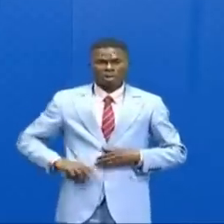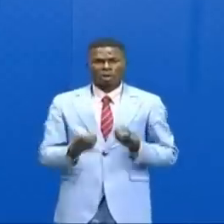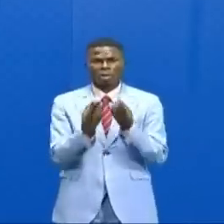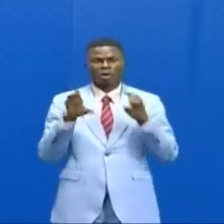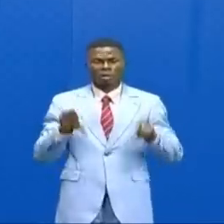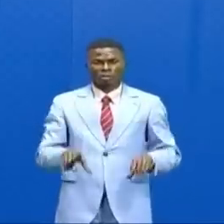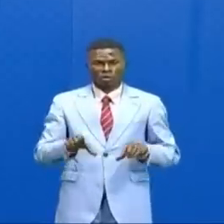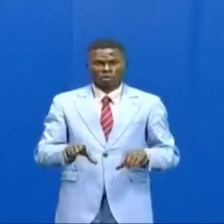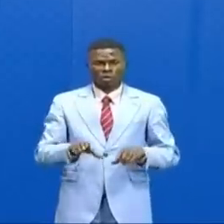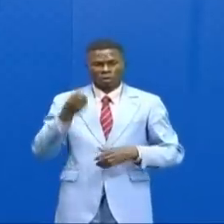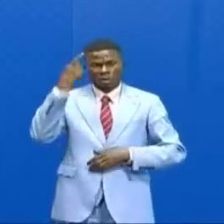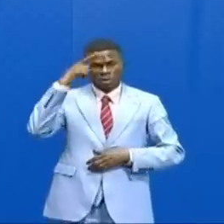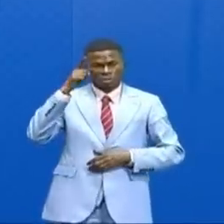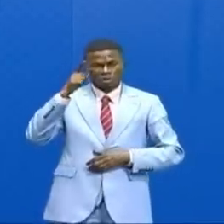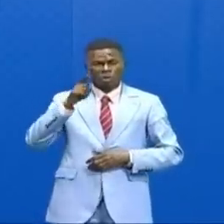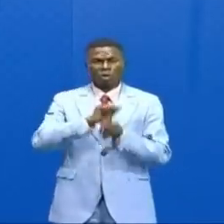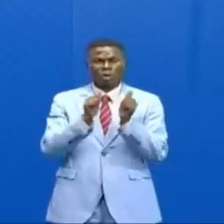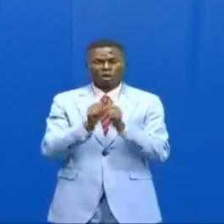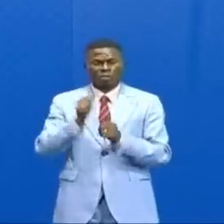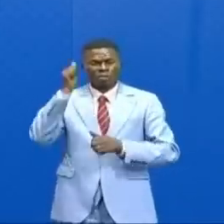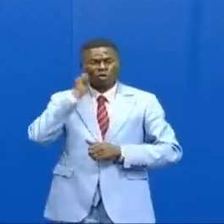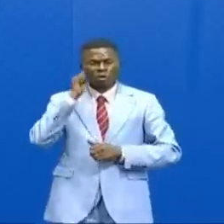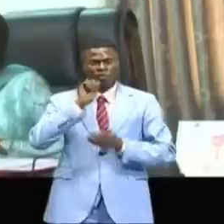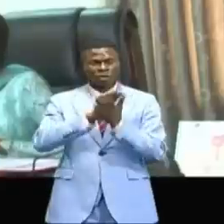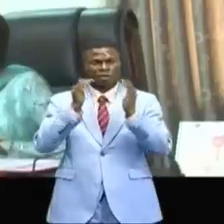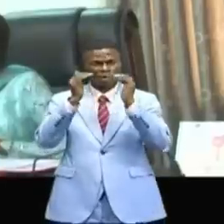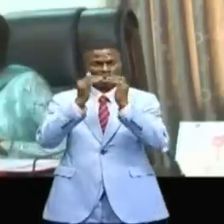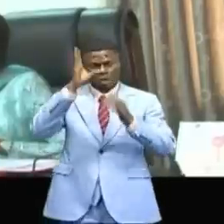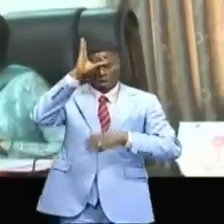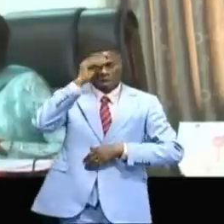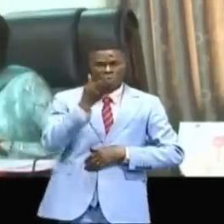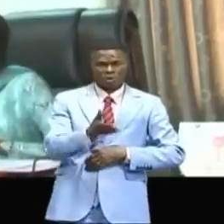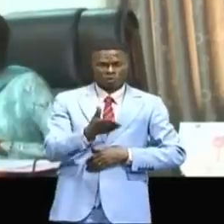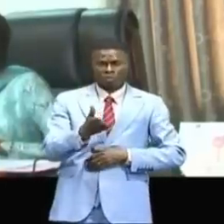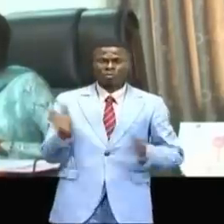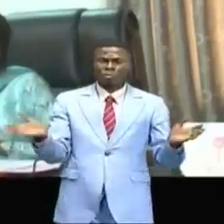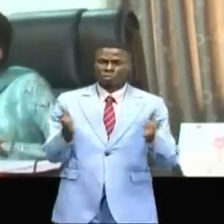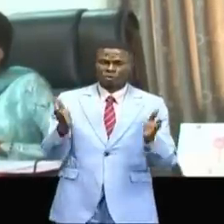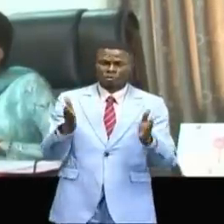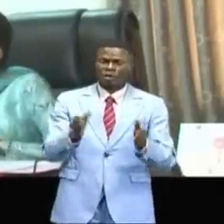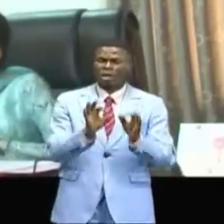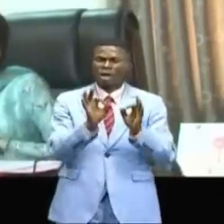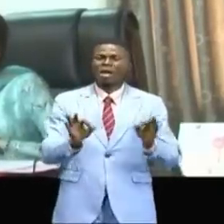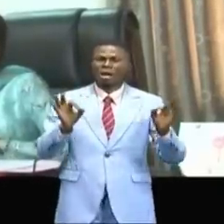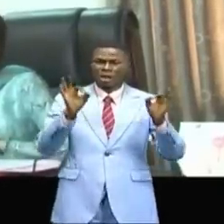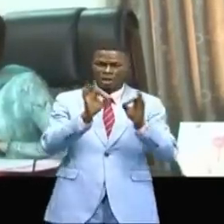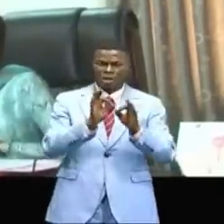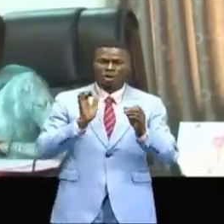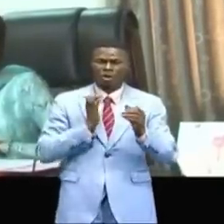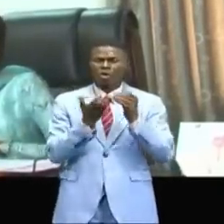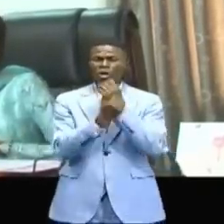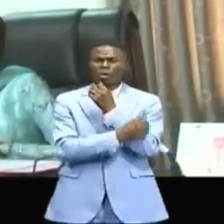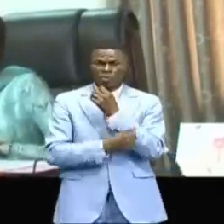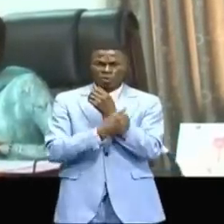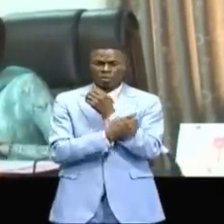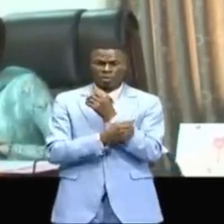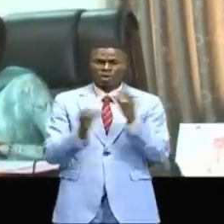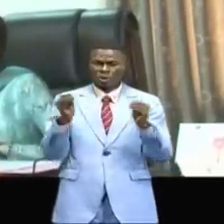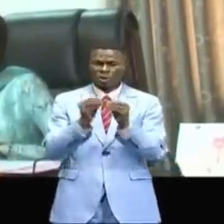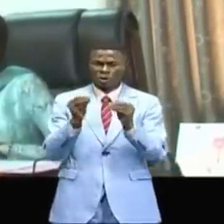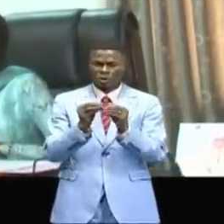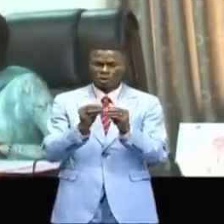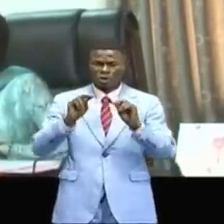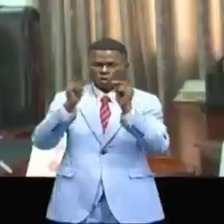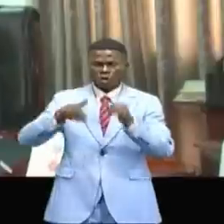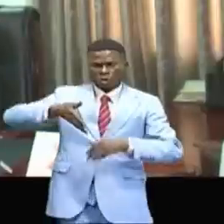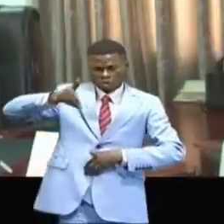Congo sur la masculinité positive. Elle a motivé la nécessité pour notre pays de réunir une équipe